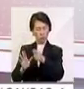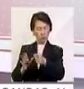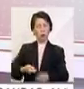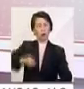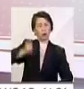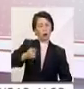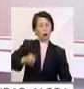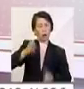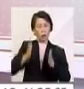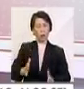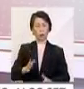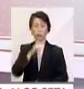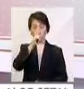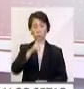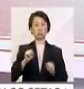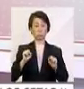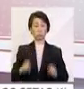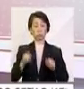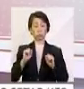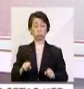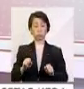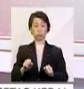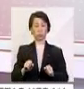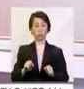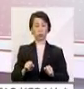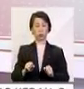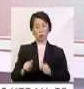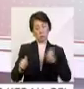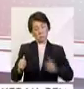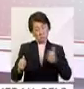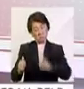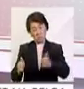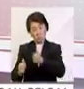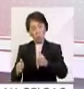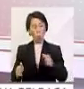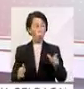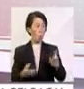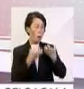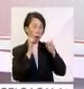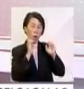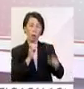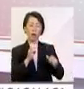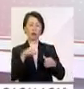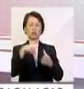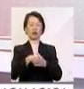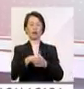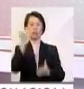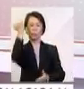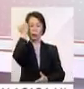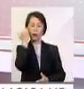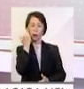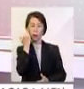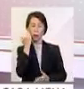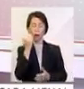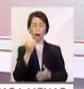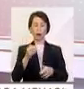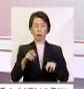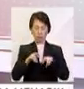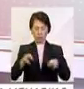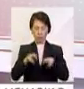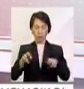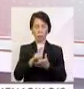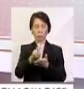seorang hakim juga sebenarnya berkebolehan untuk mengejar suspek jenayah yang dibicarakan dalam mahkamah. Dan rakaman video